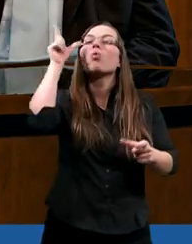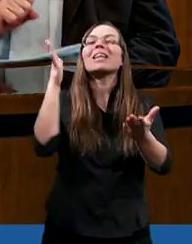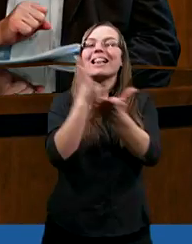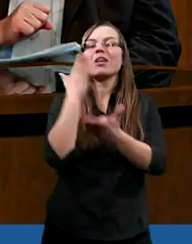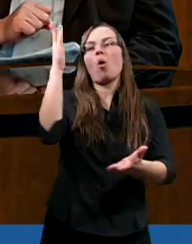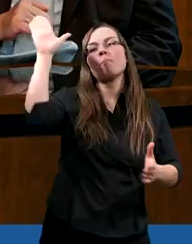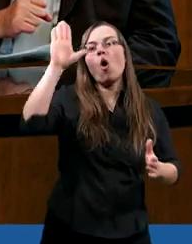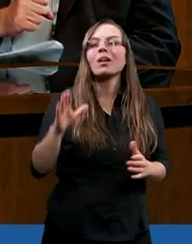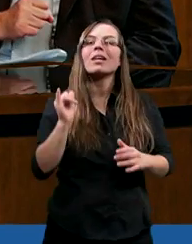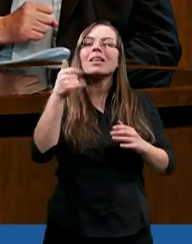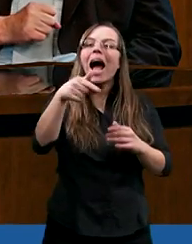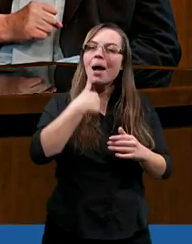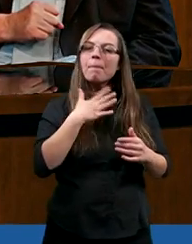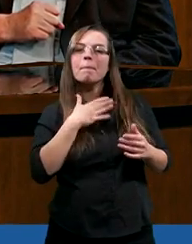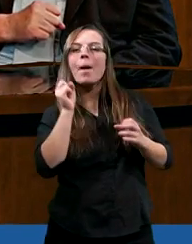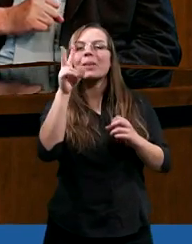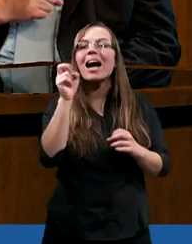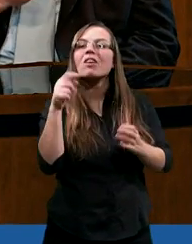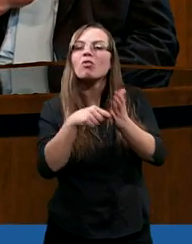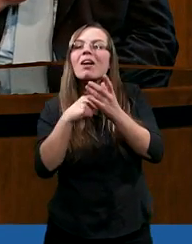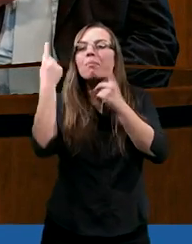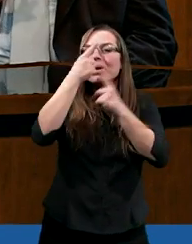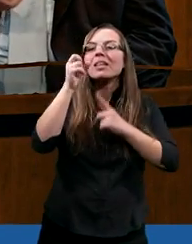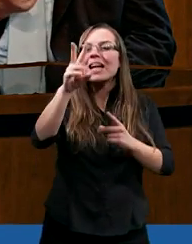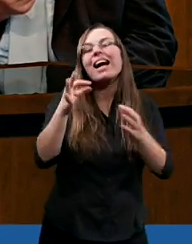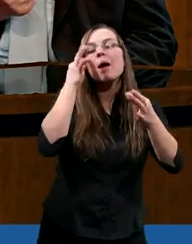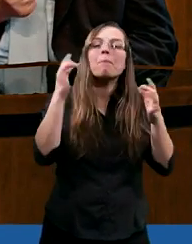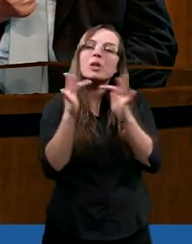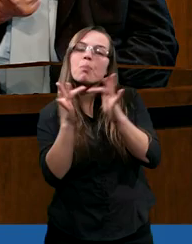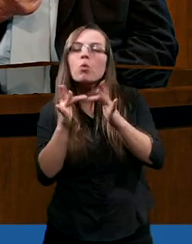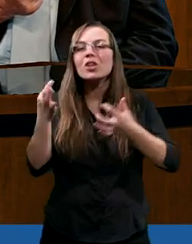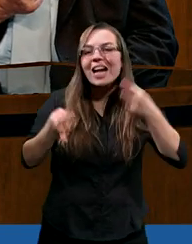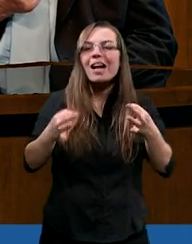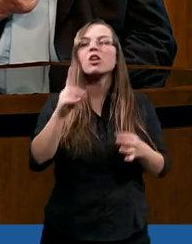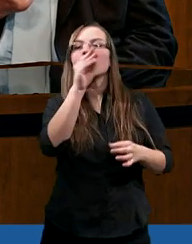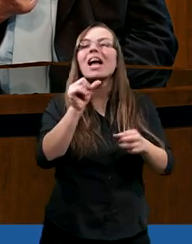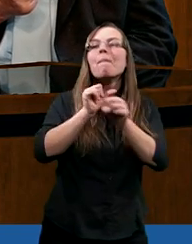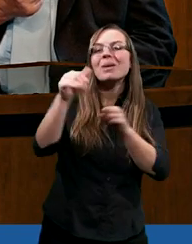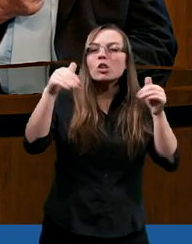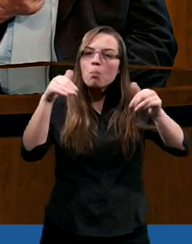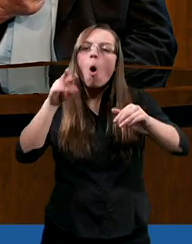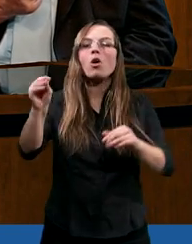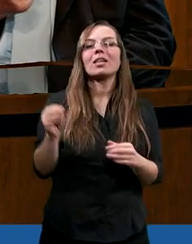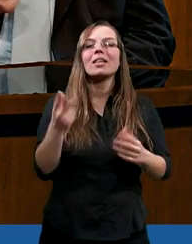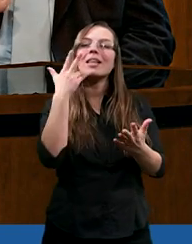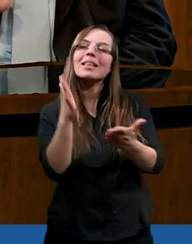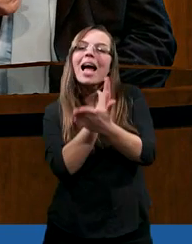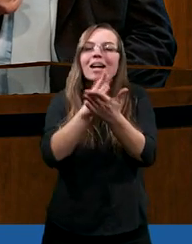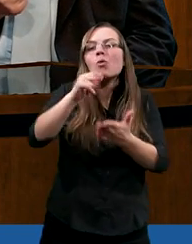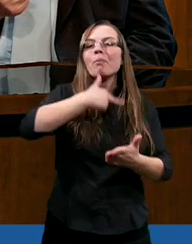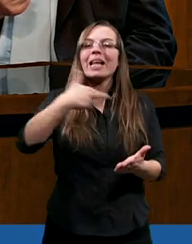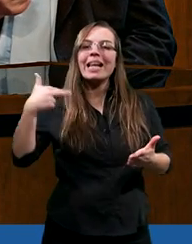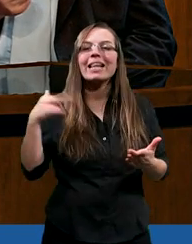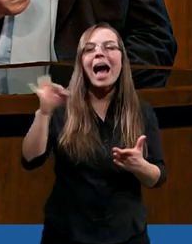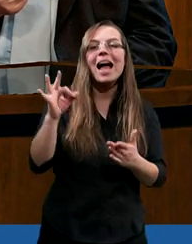Ja tutaj mam taką myśl, takie przypuszczenie, że być może niektórym z